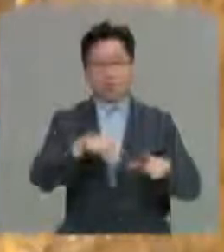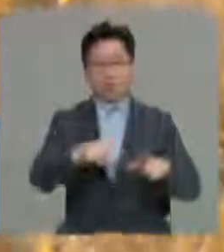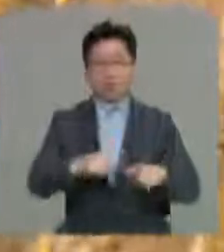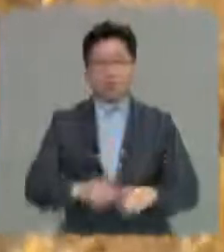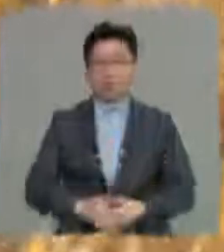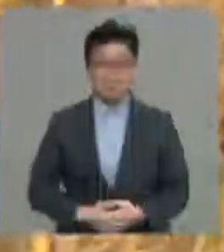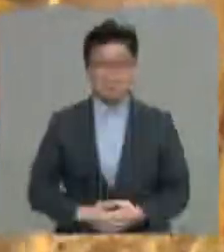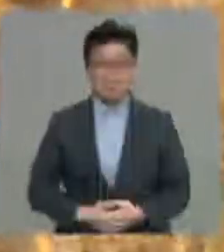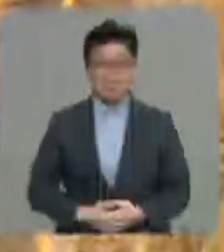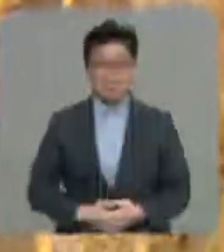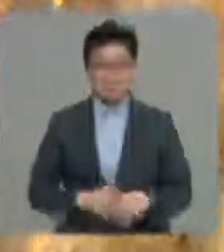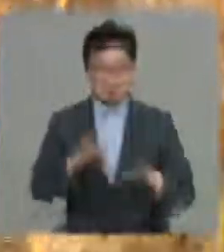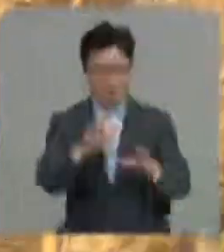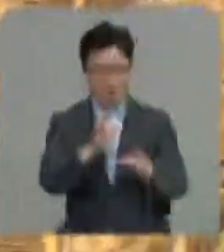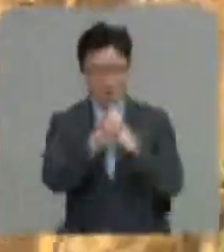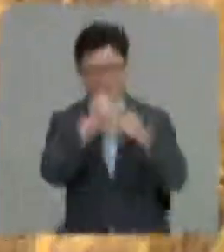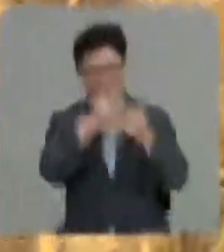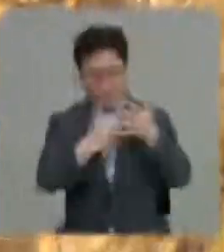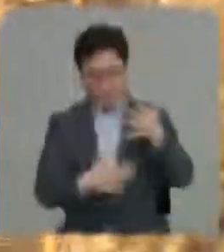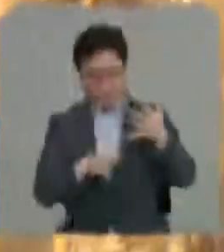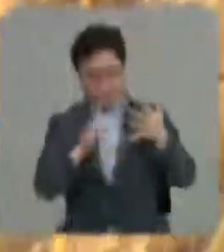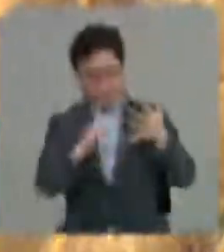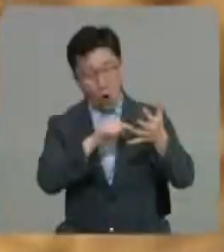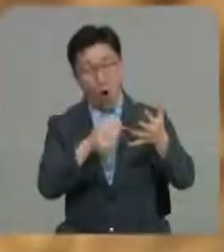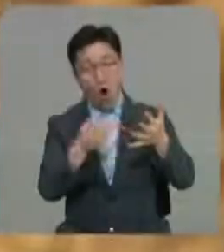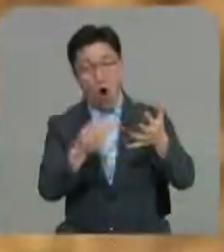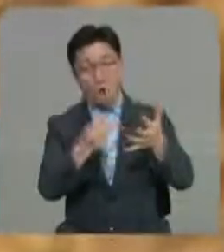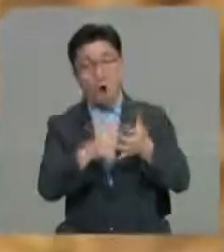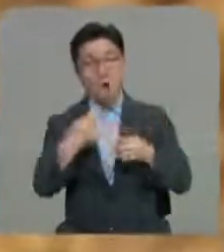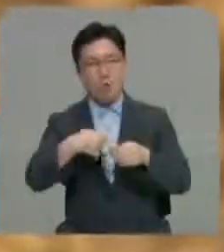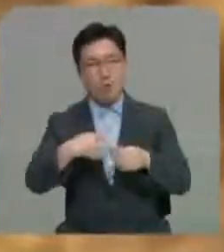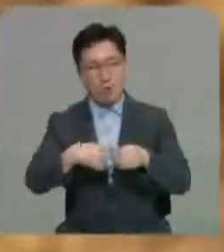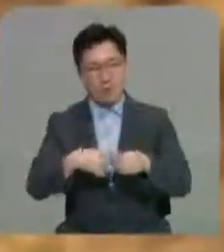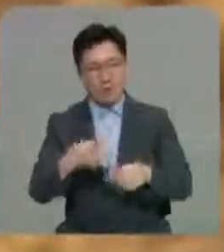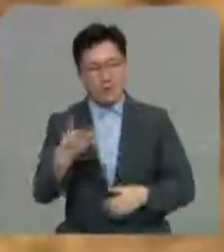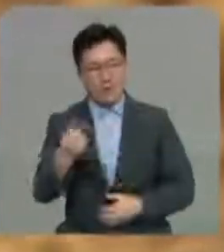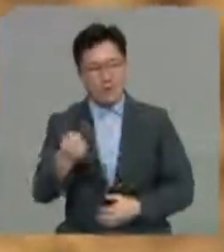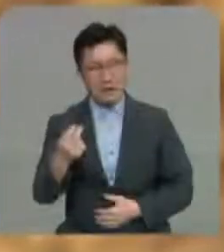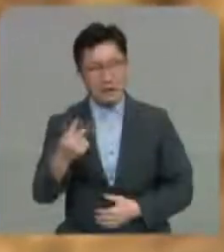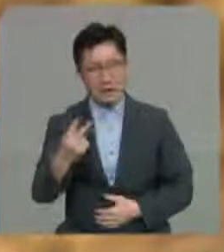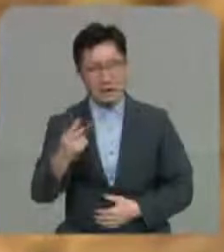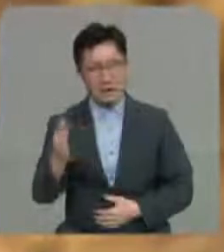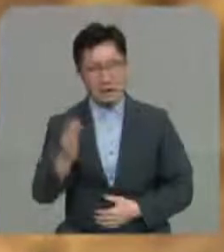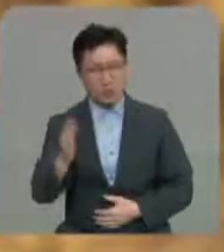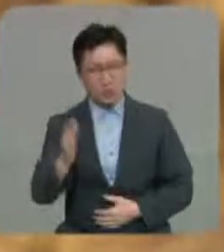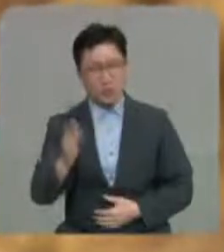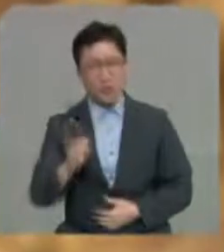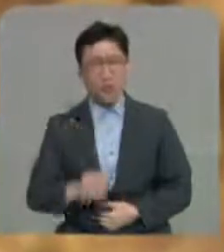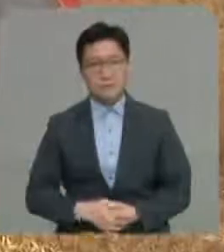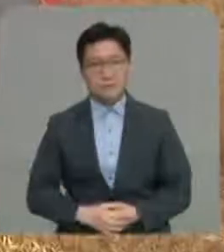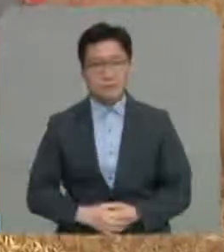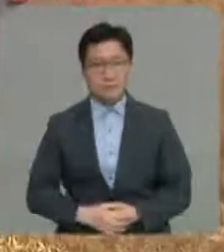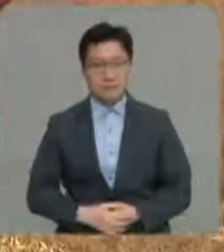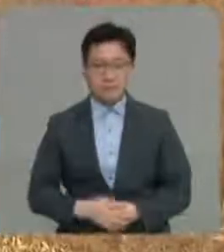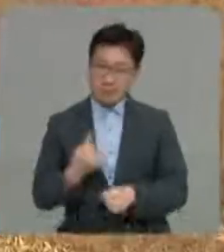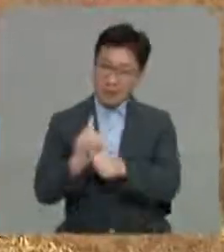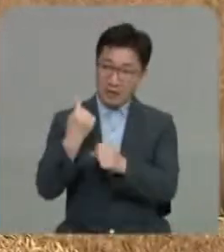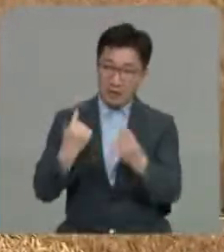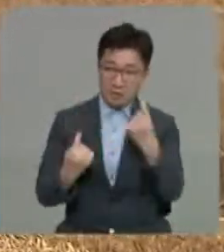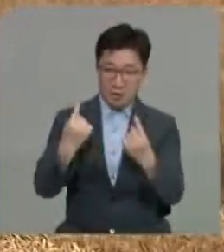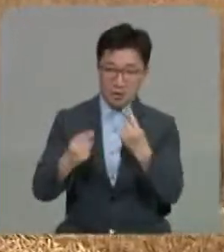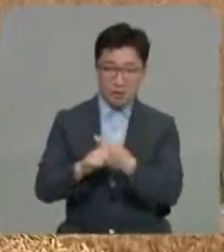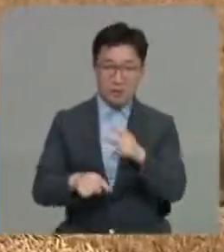통계청 조사 결과를 보면 올해 전국적 고리 생산량은 4만 2785 톤으로 지난해보다